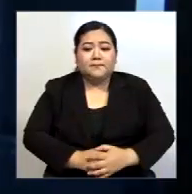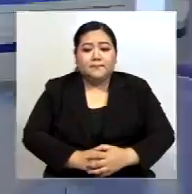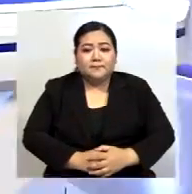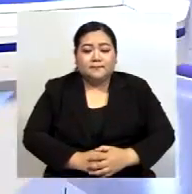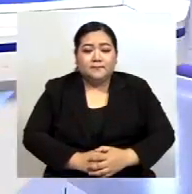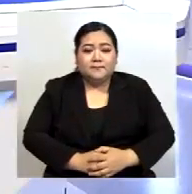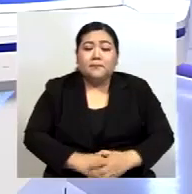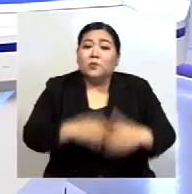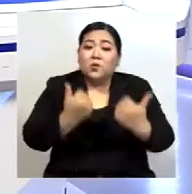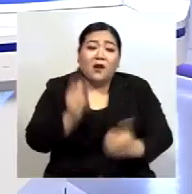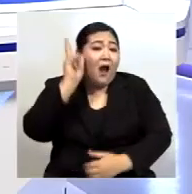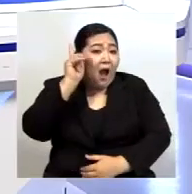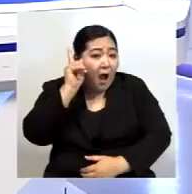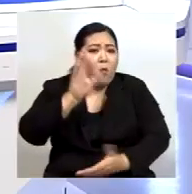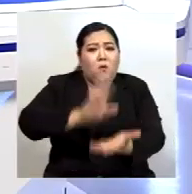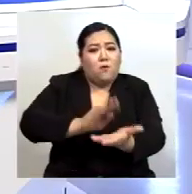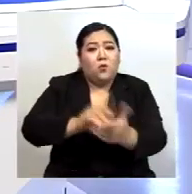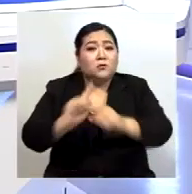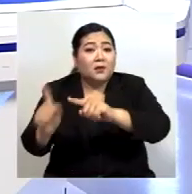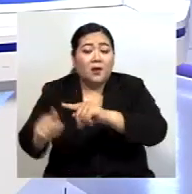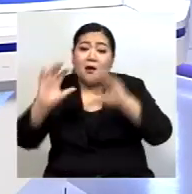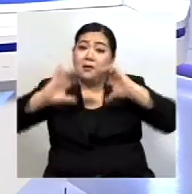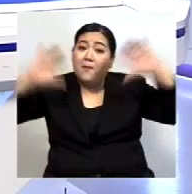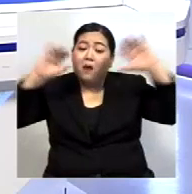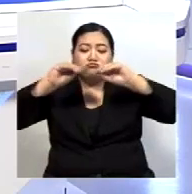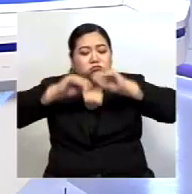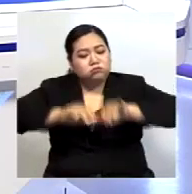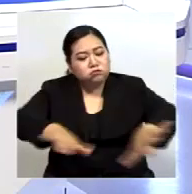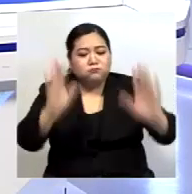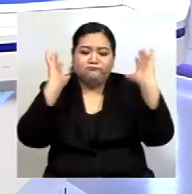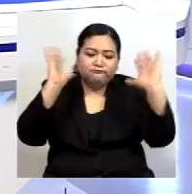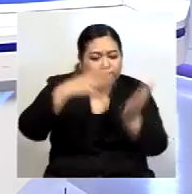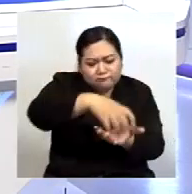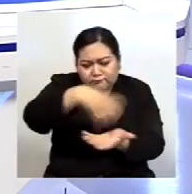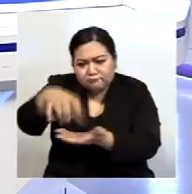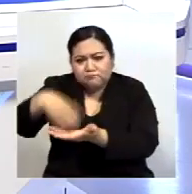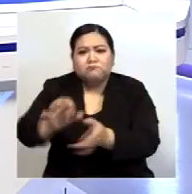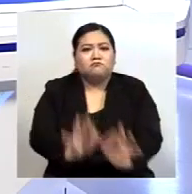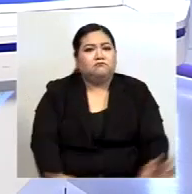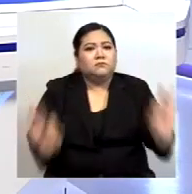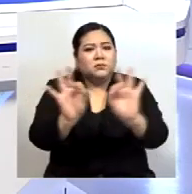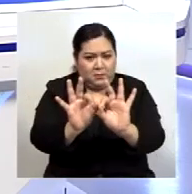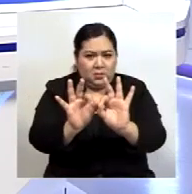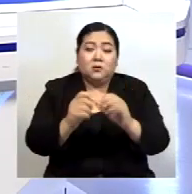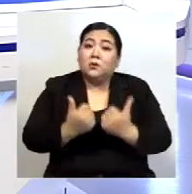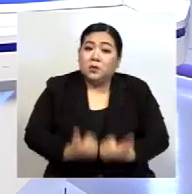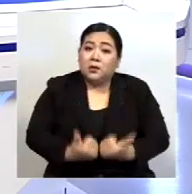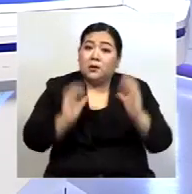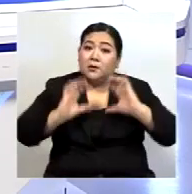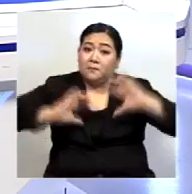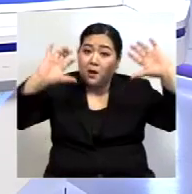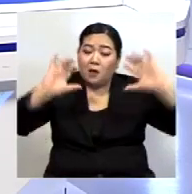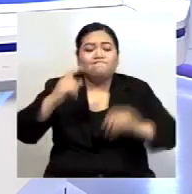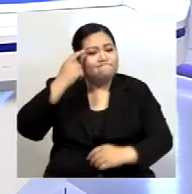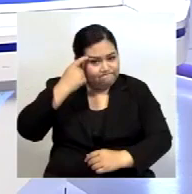ต้องบอกว่าในภาวะแบบนี้ข้อมูลข่าวสารที่สื่อสารจากรัฐไปยังพี่น้องประชาชนเนี่ยคือสิ่งที่จำเป็นนะครับล่าสุดครับรัฐบาลเตรียมที่จะเปิดศูนย์